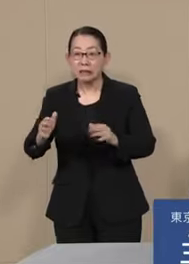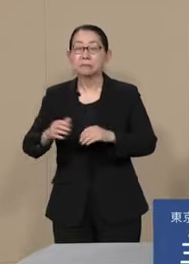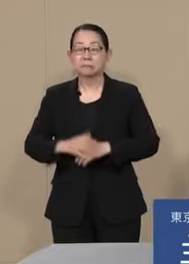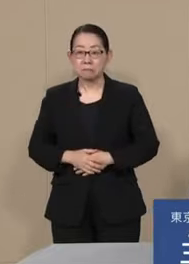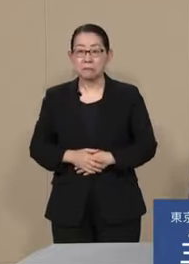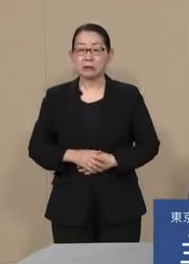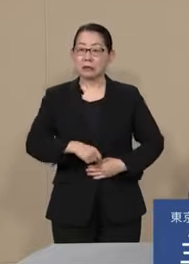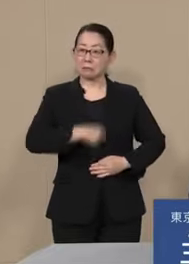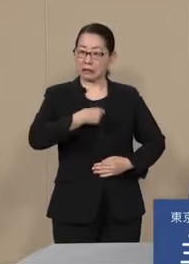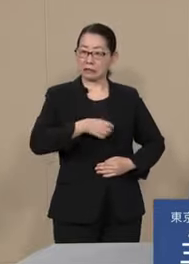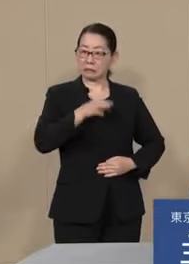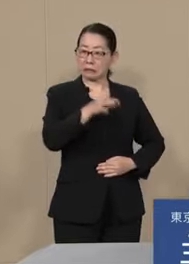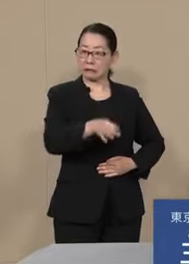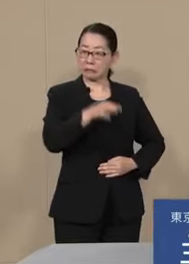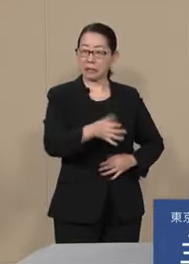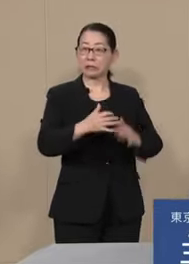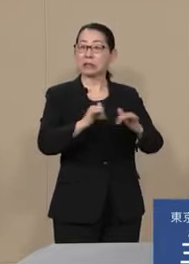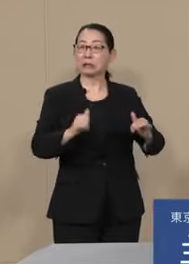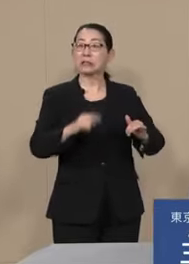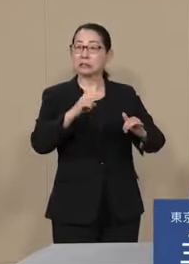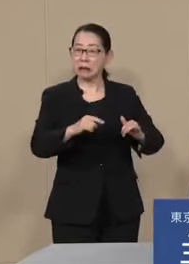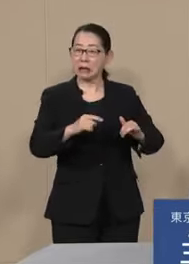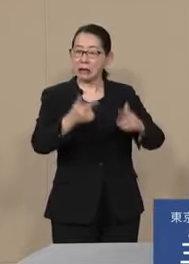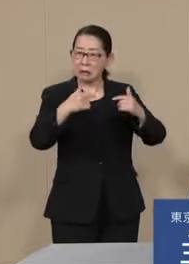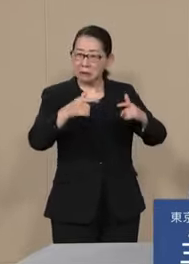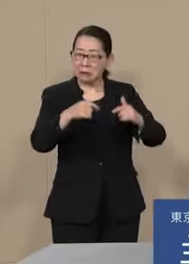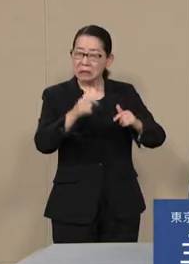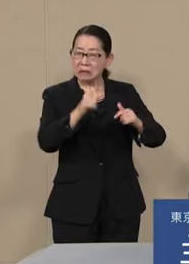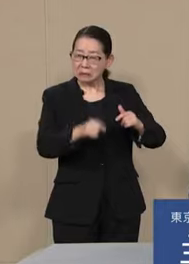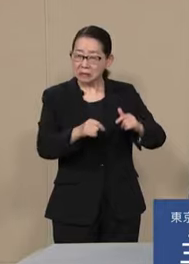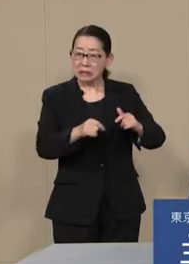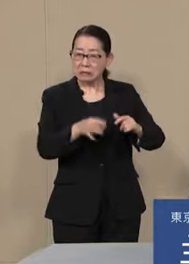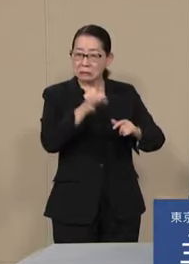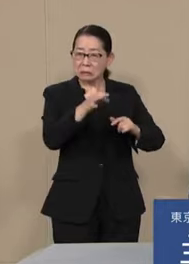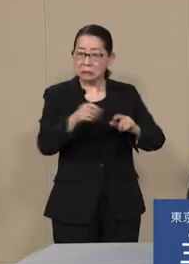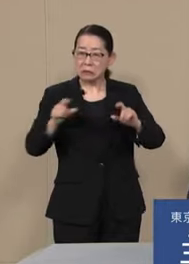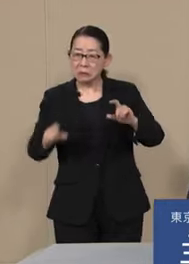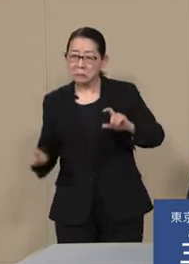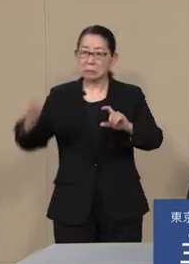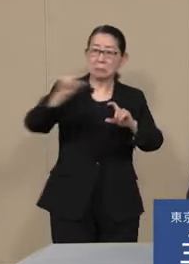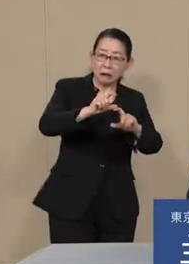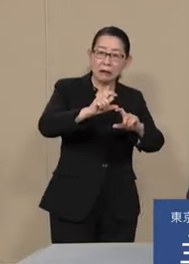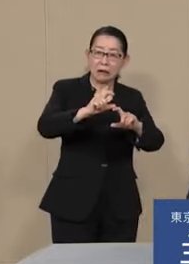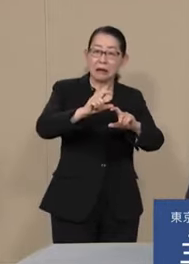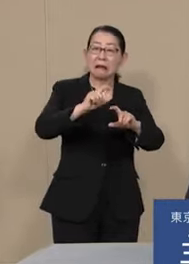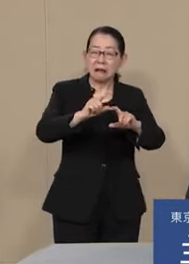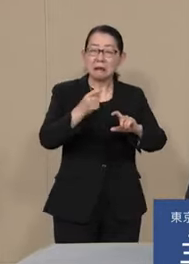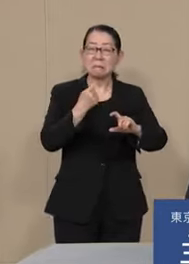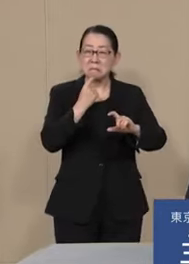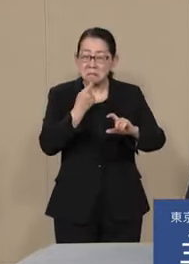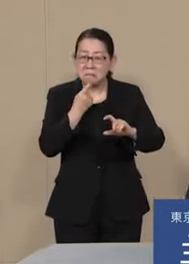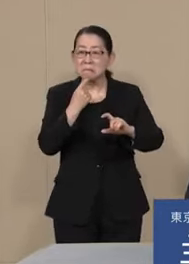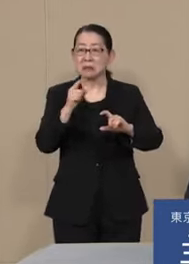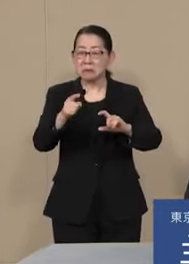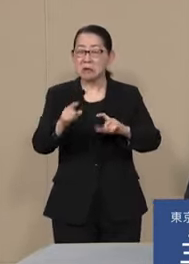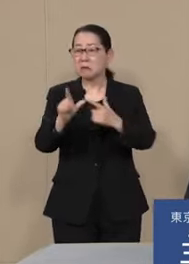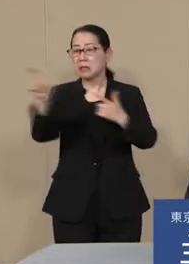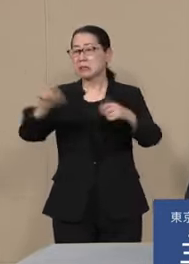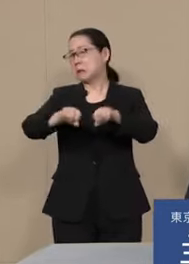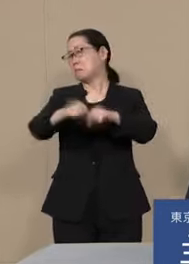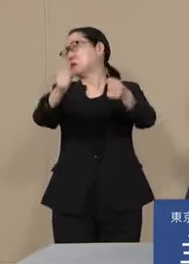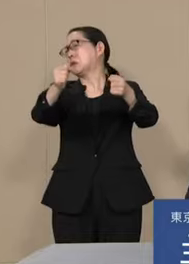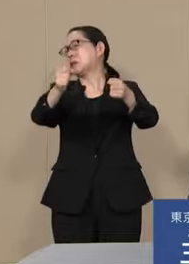に払う人たちは毎月を受信せてくるこんな非なNHぶっ壊せの